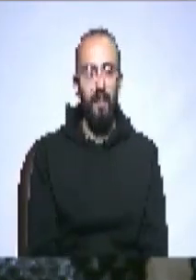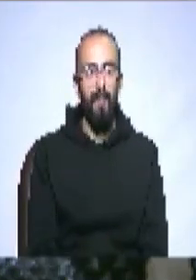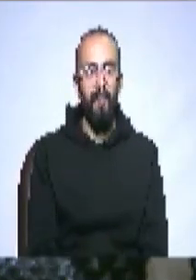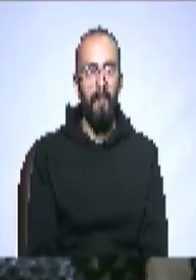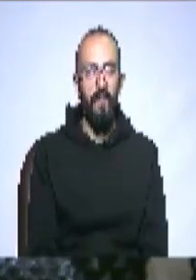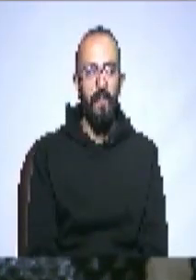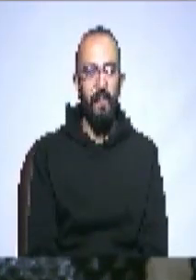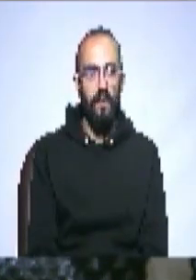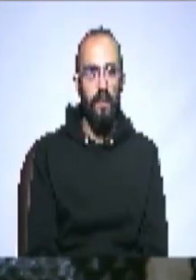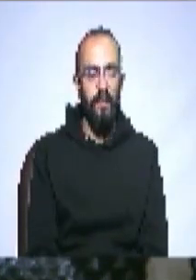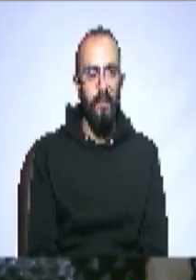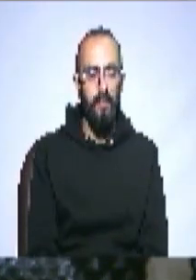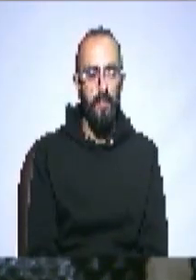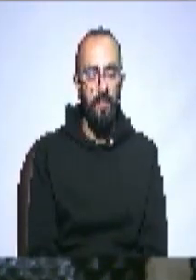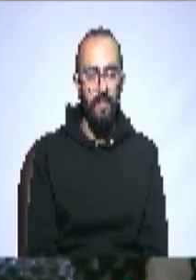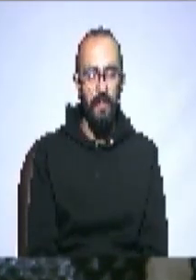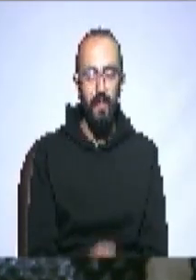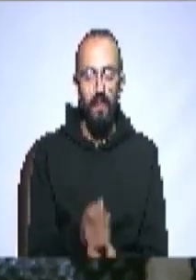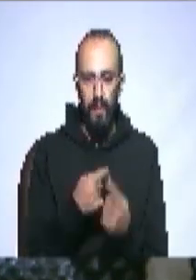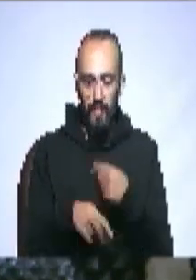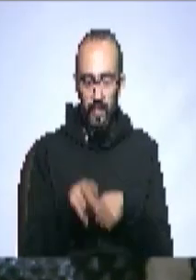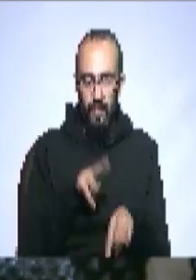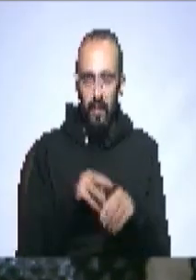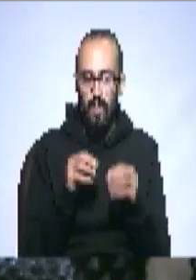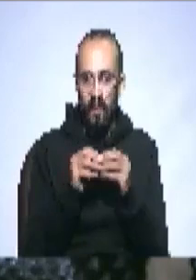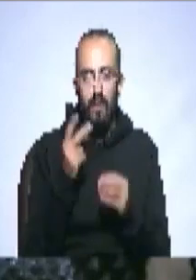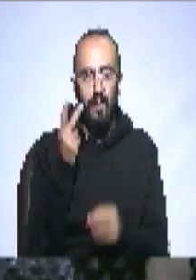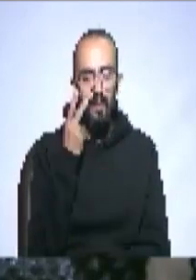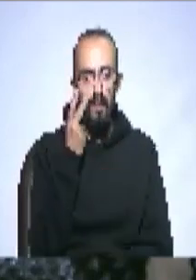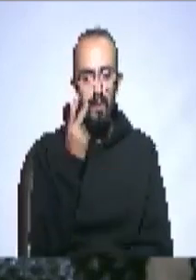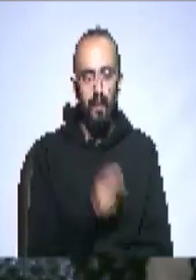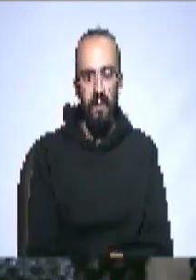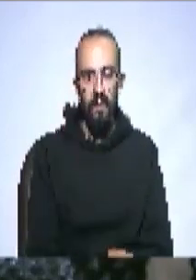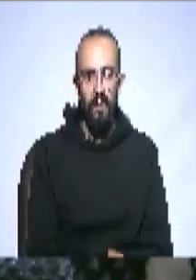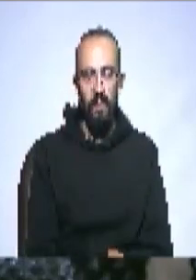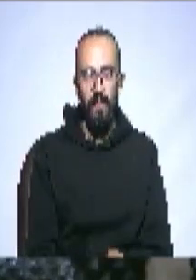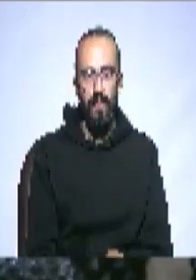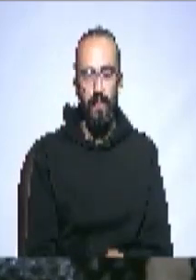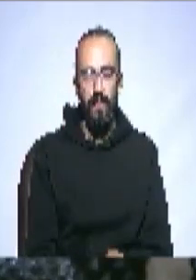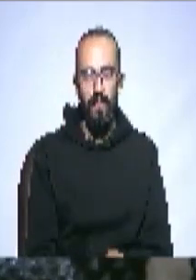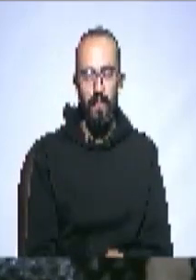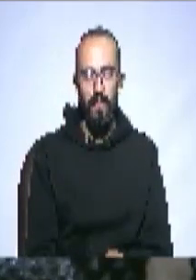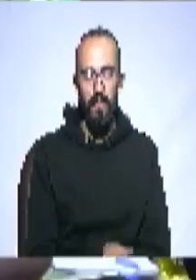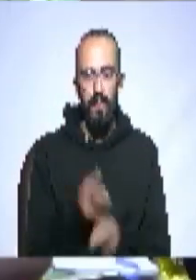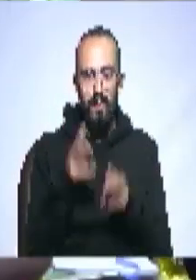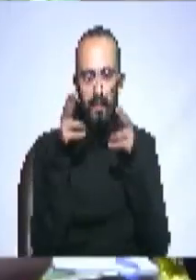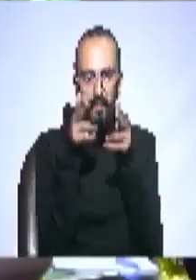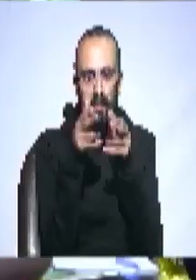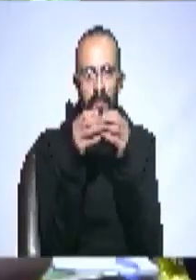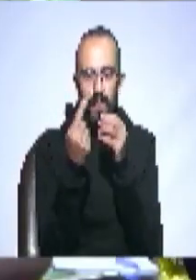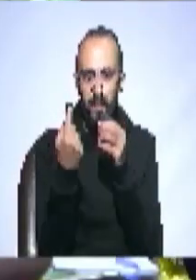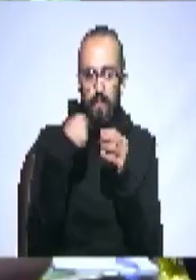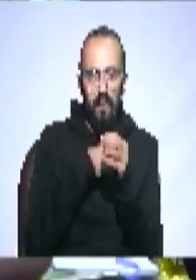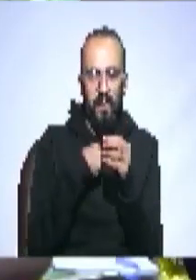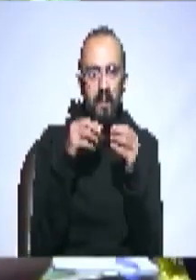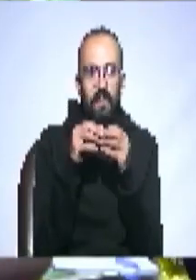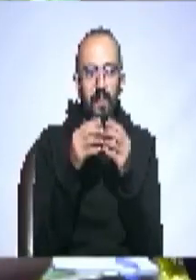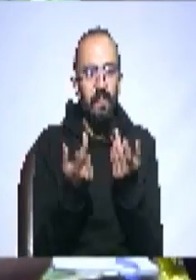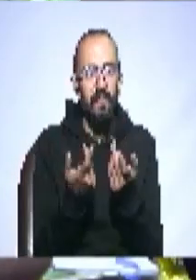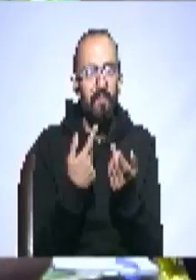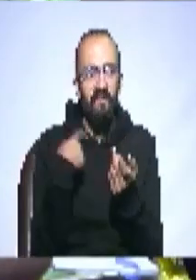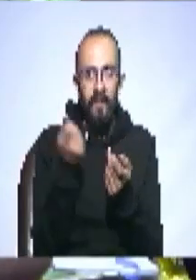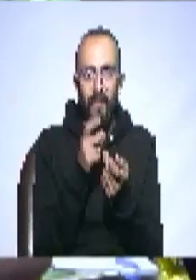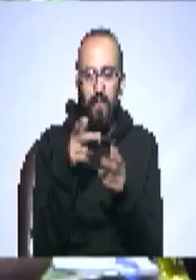ومي وصفحه ميسات، واحنا بنراجع عملنا ايه خلال الحلقه. ايه الاخبار يا شيف؟ هما ليه بيرجعوا عليكي عشان انت ترجعي عليا ليه؟ مش